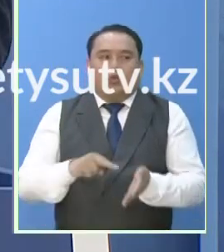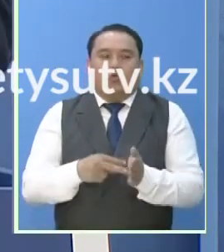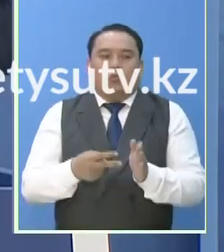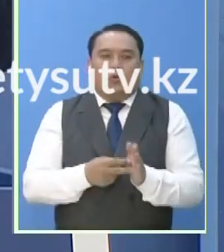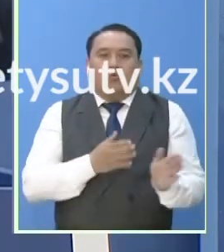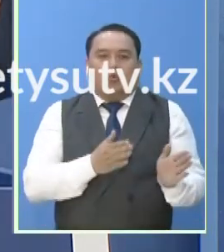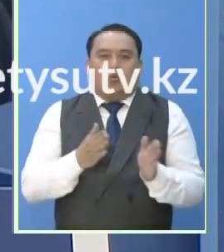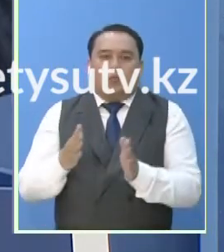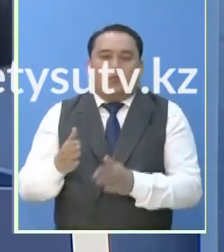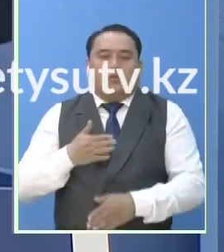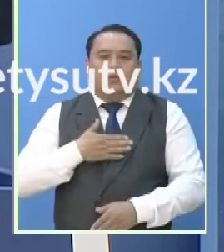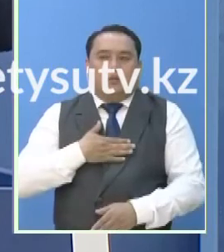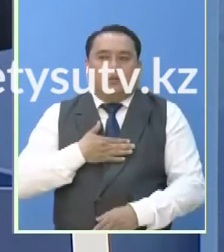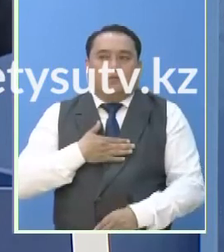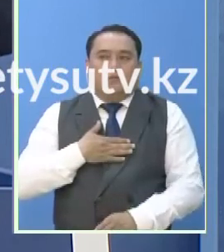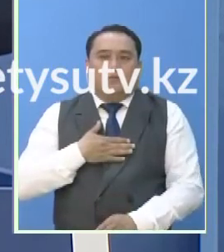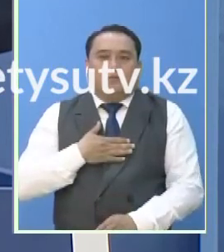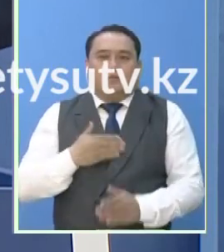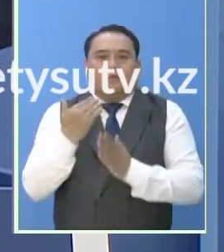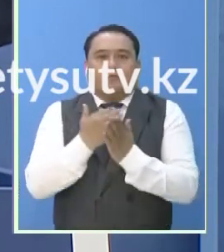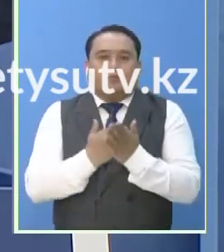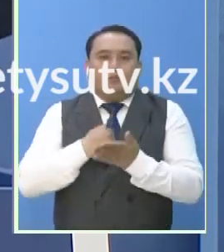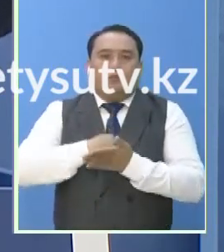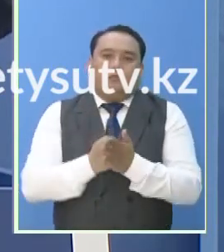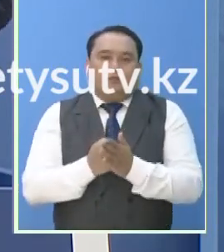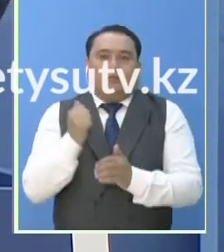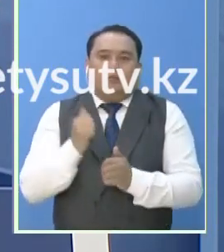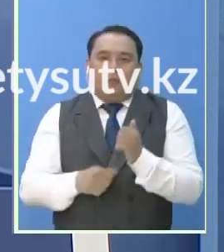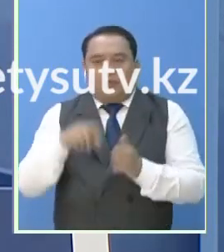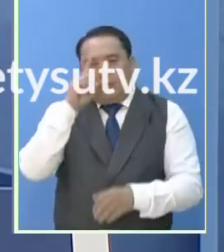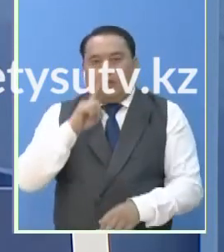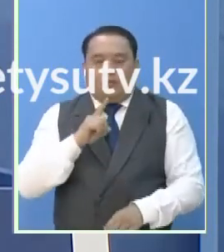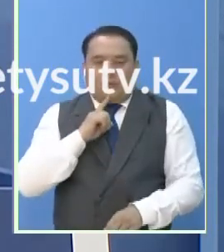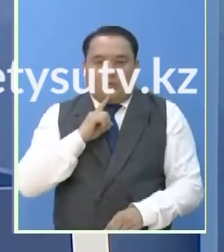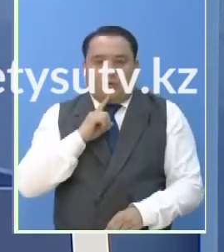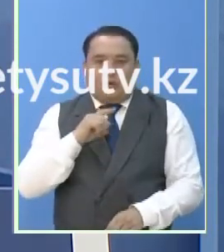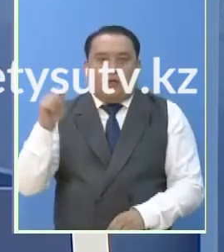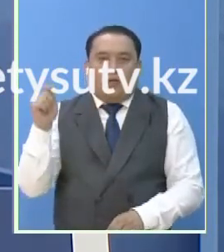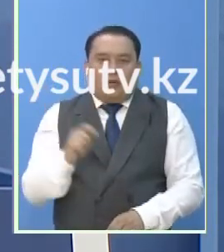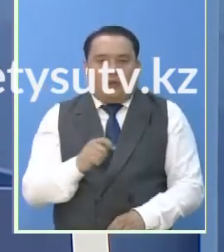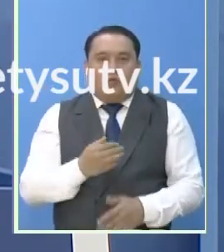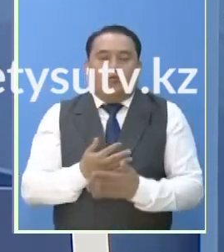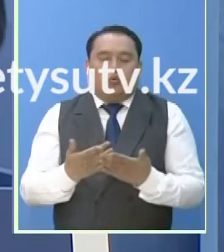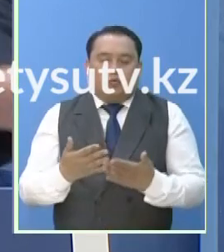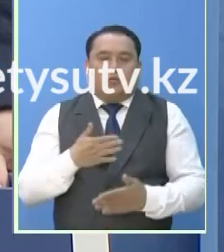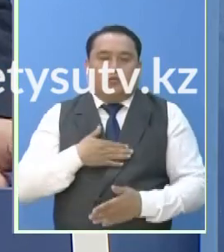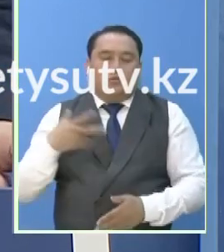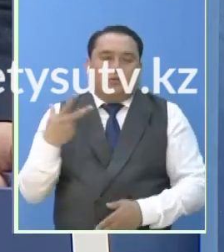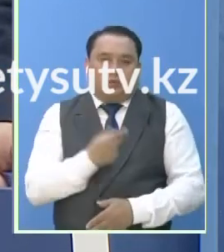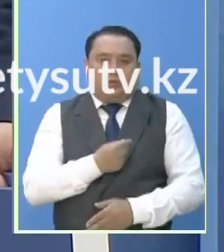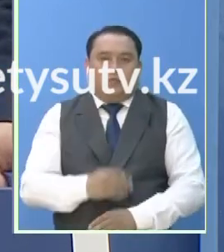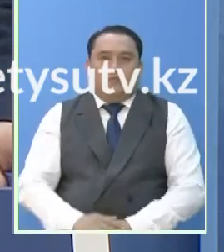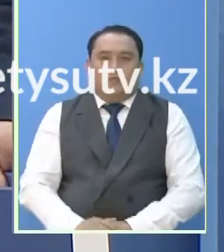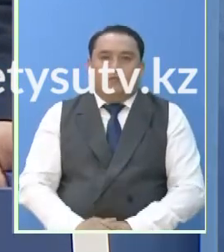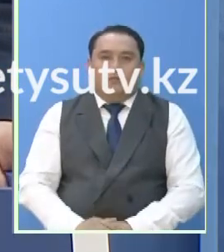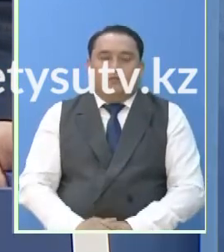түрдө бизде жаңагы график дейди, ар ай сайын канчама келип отур, сончаманын баарын биз салып, сол